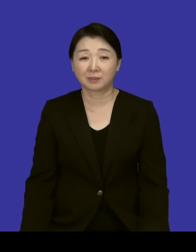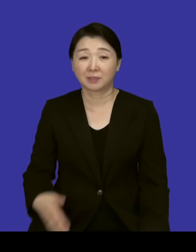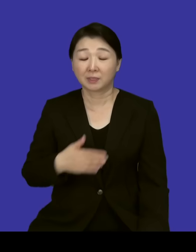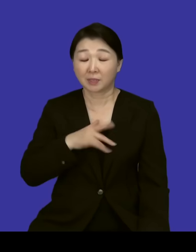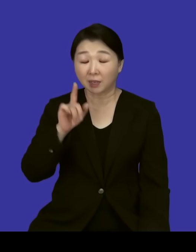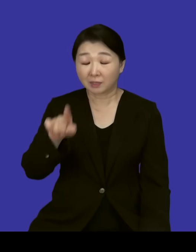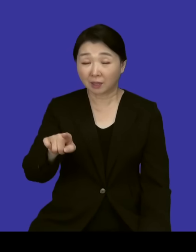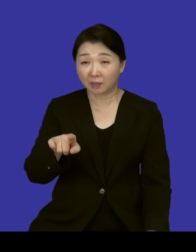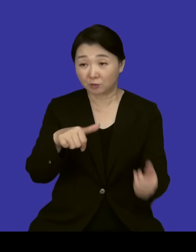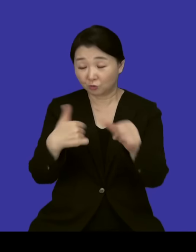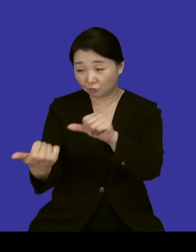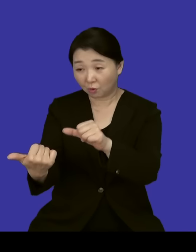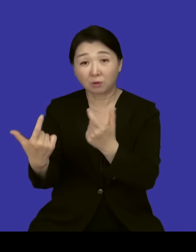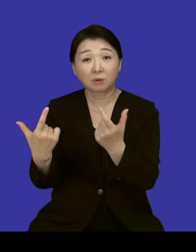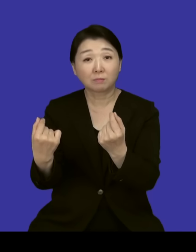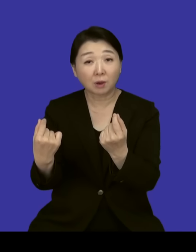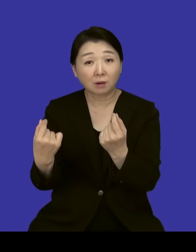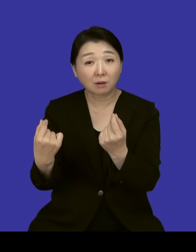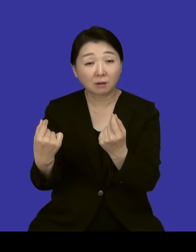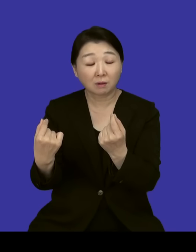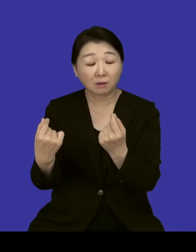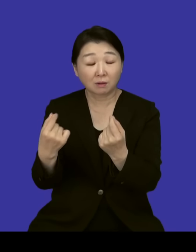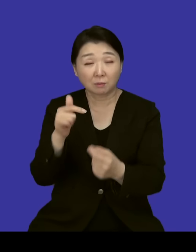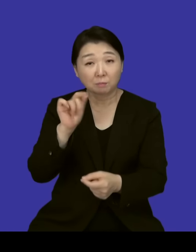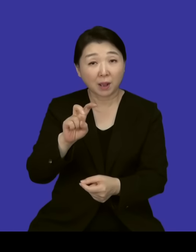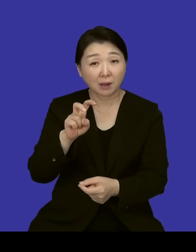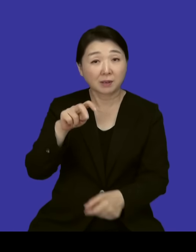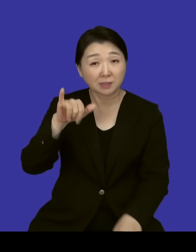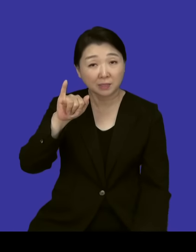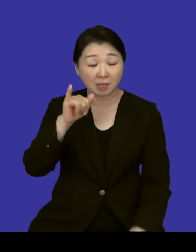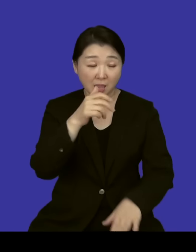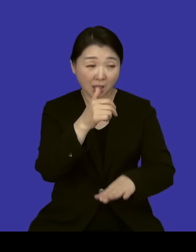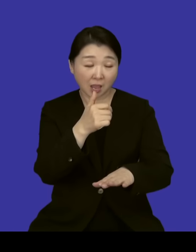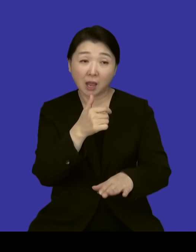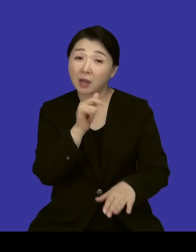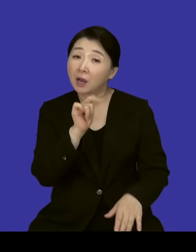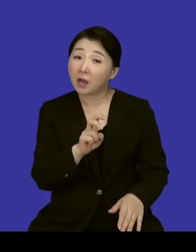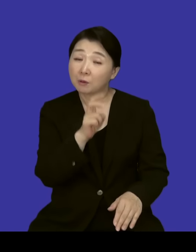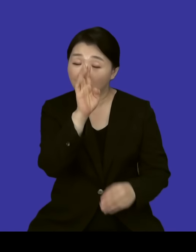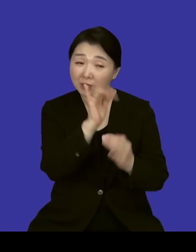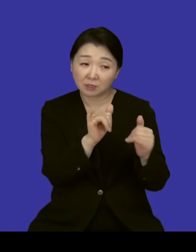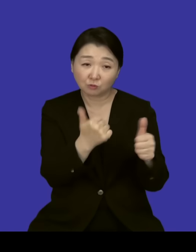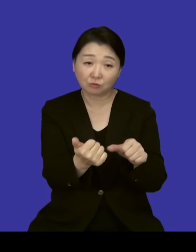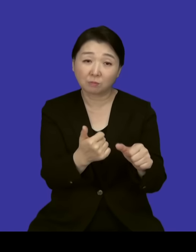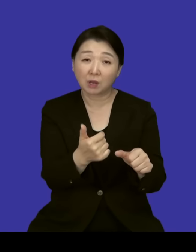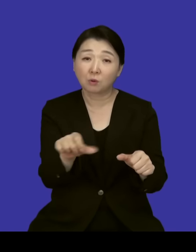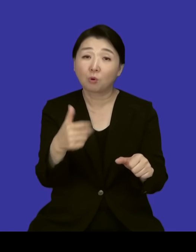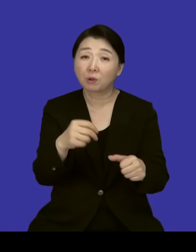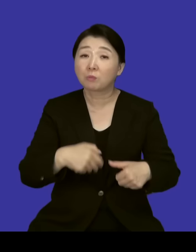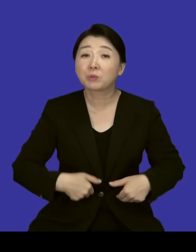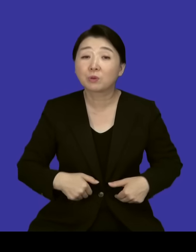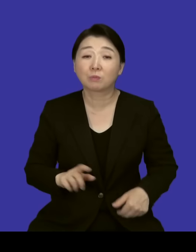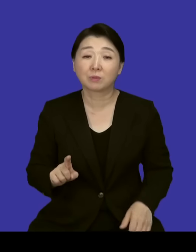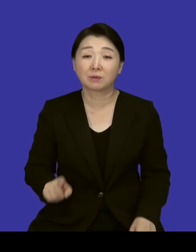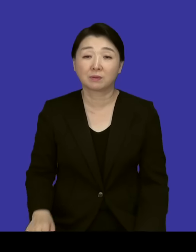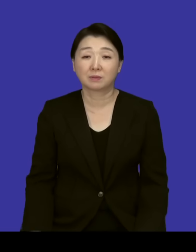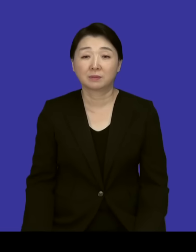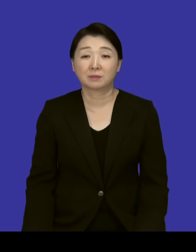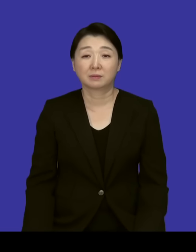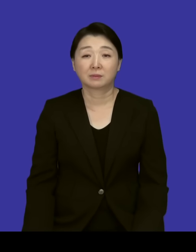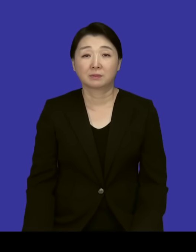내일 당장 죽게 돼 있는데 말기암 환자라서 당장 죽게 돼 있는데 이 사람한테 500억이 필요하겠어요?